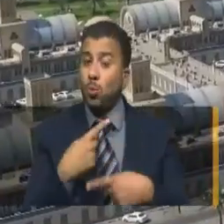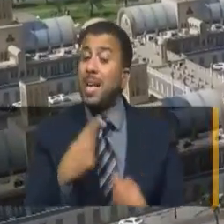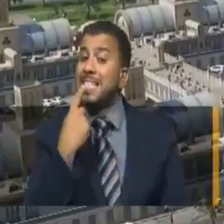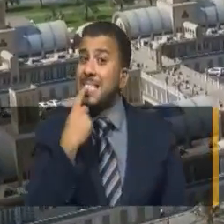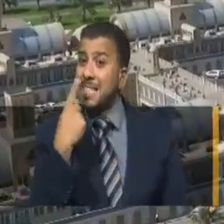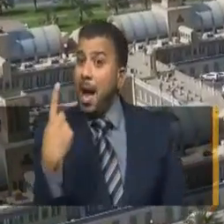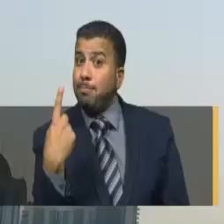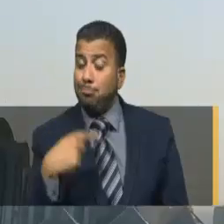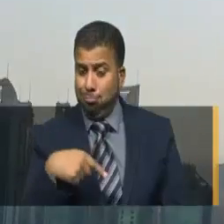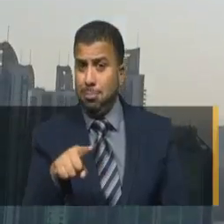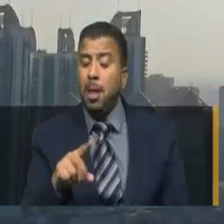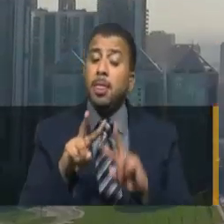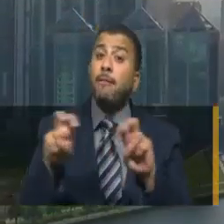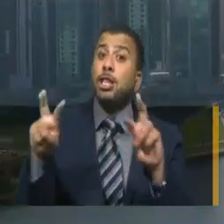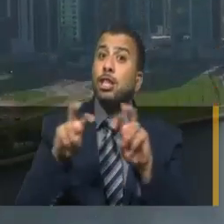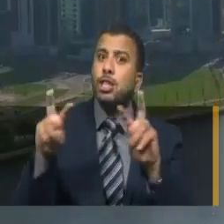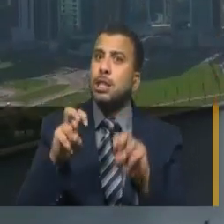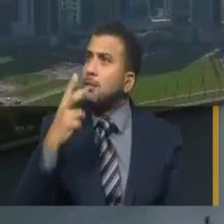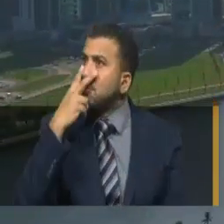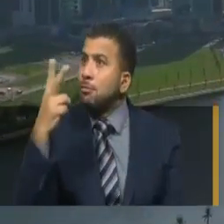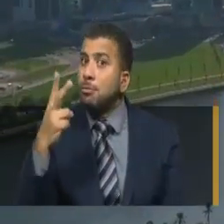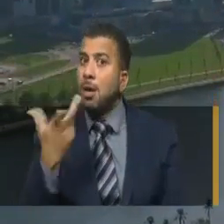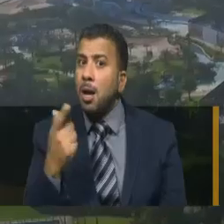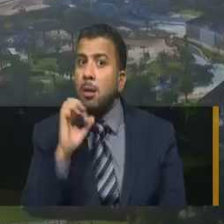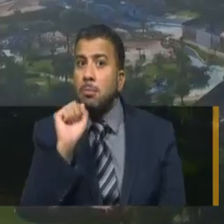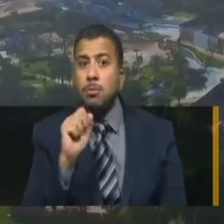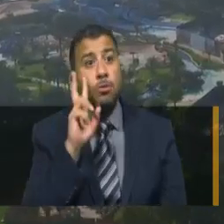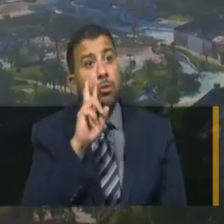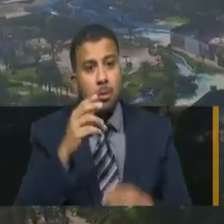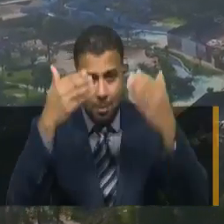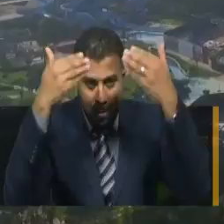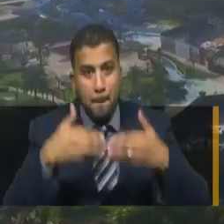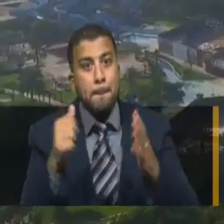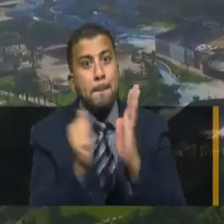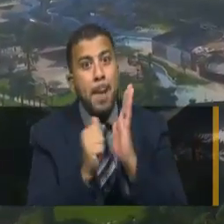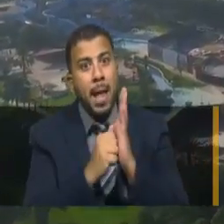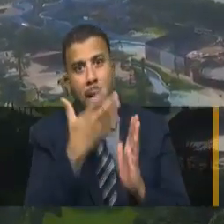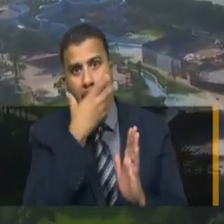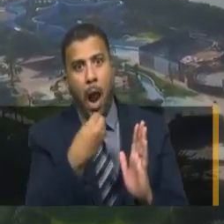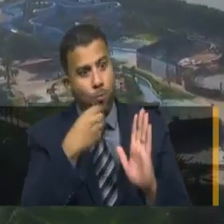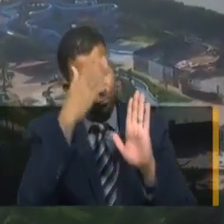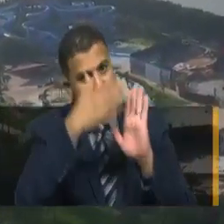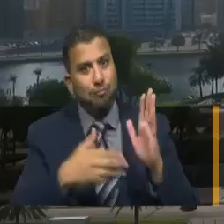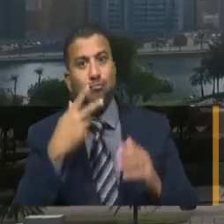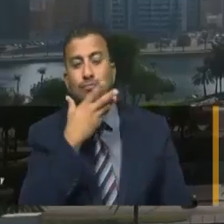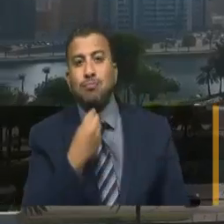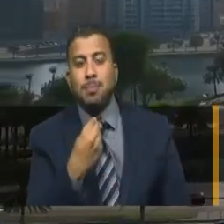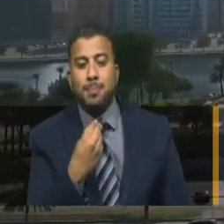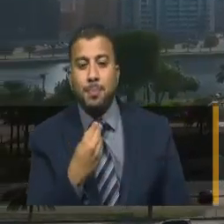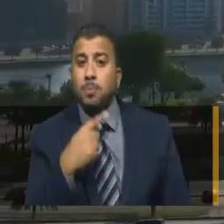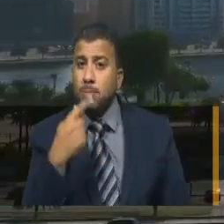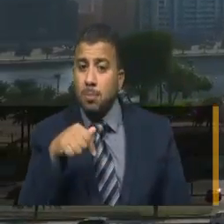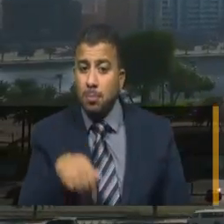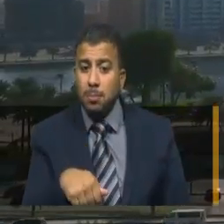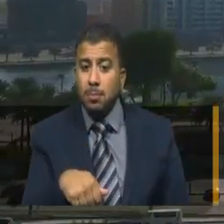العام بحملات تفتيشية للوقوف على حالة واجهات المباني بصورة شاملة. بدأت